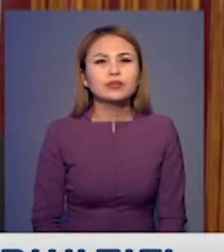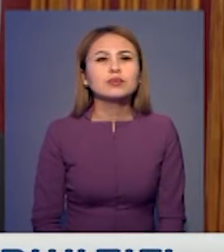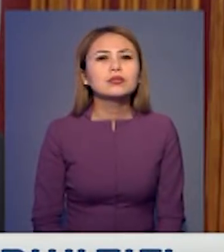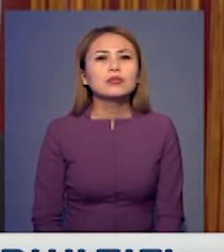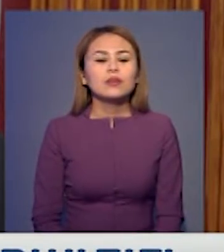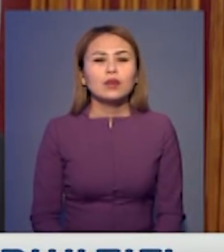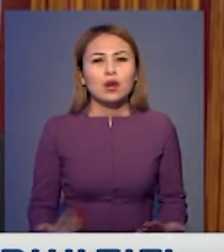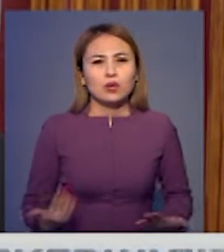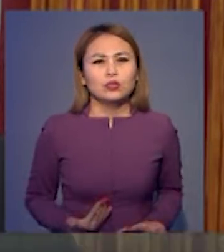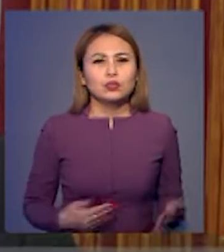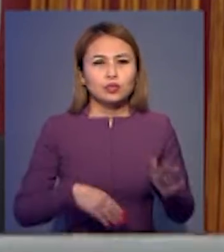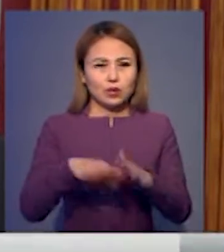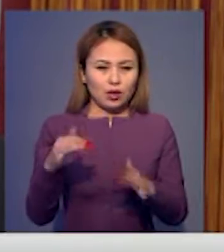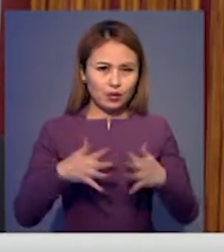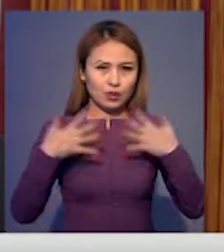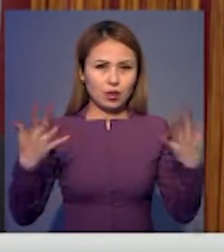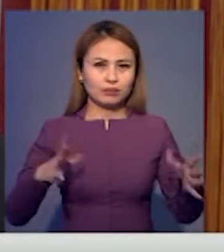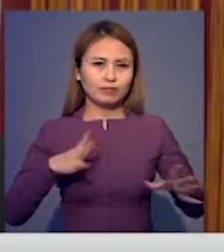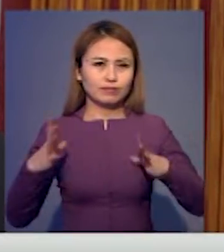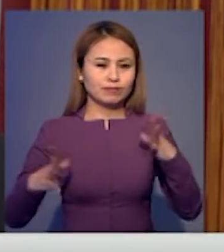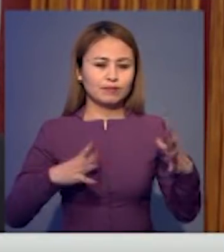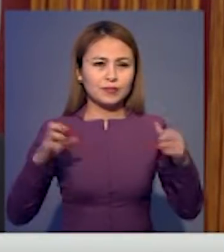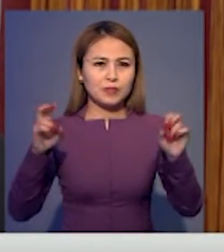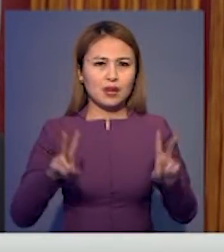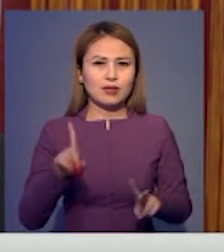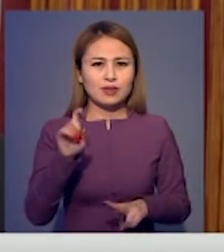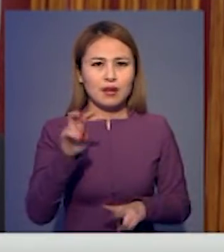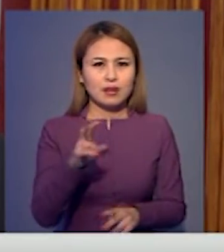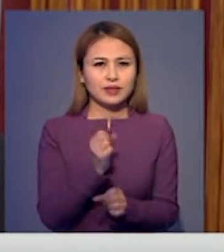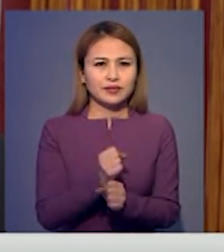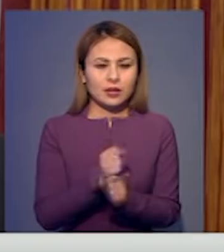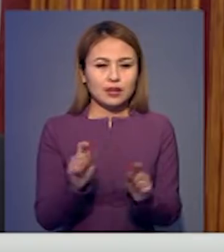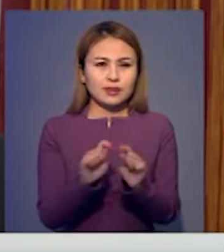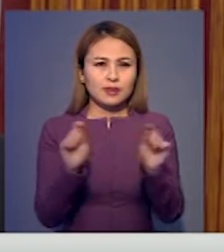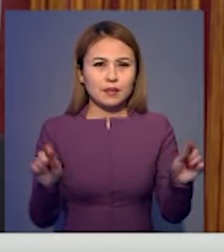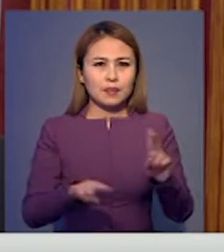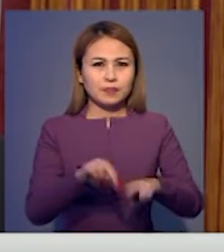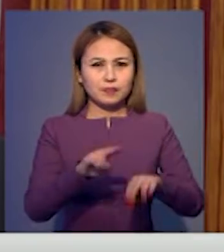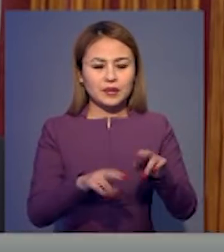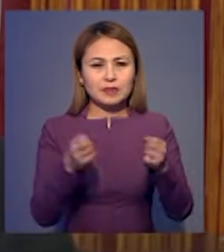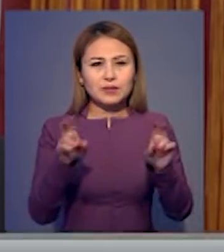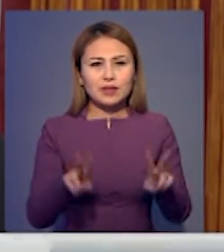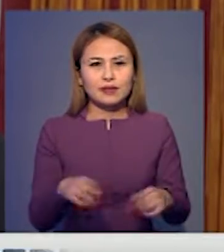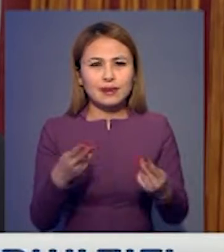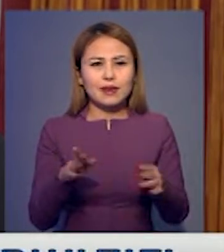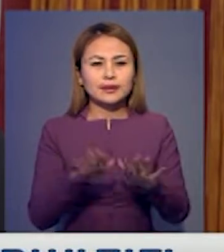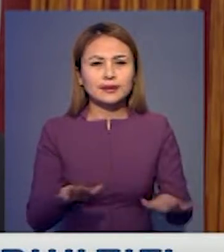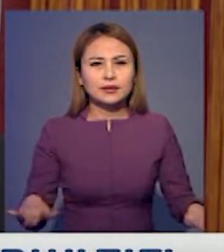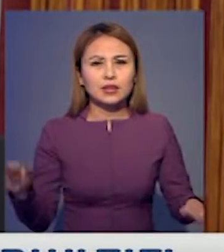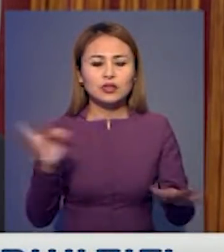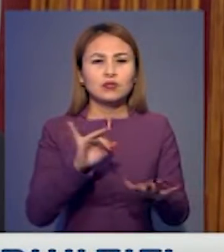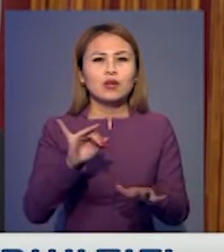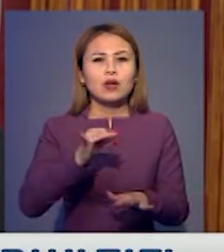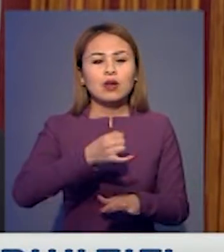жағдай дөтек деп, бір үлкен бір тренажерный зал салып бердік. Ол деген, қазіргі біздің ауылдағы балаларға, жастарға